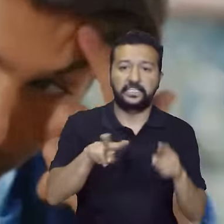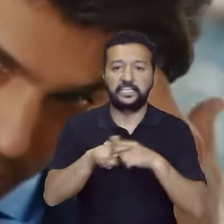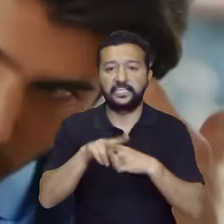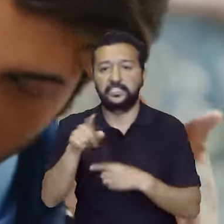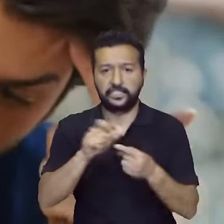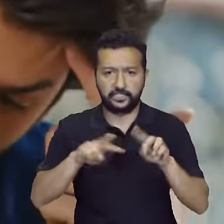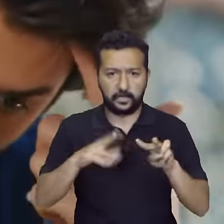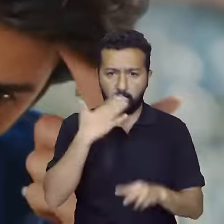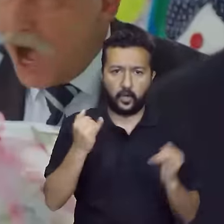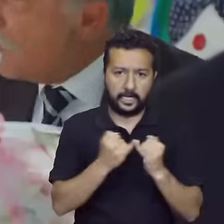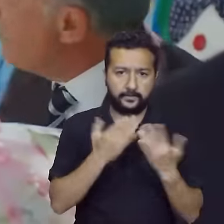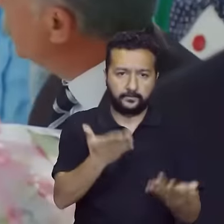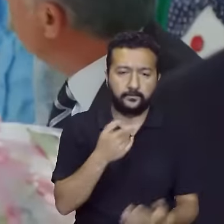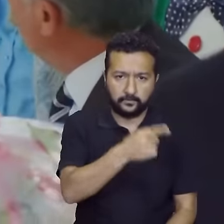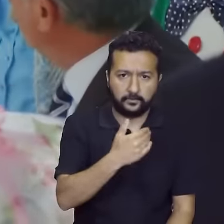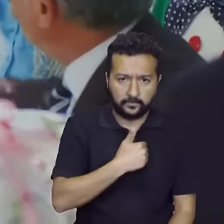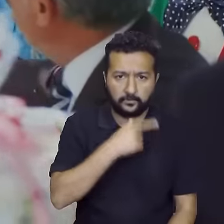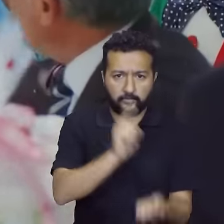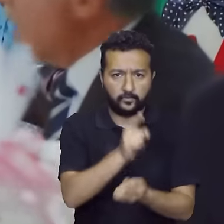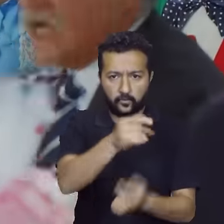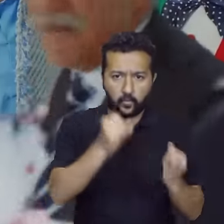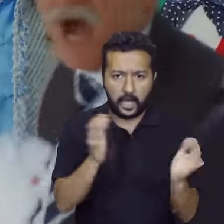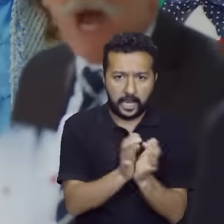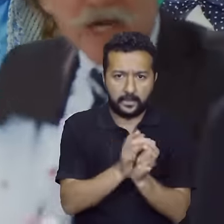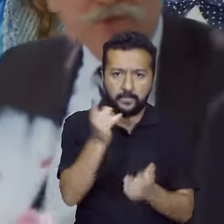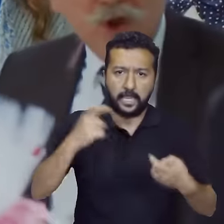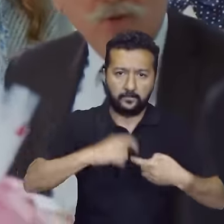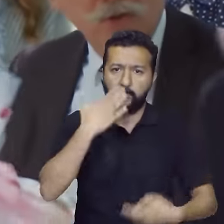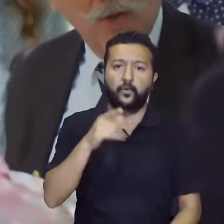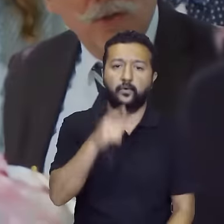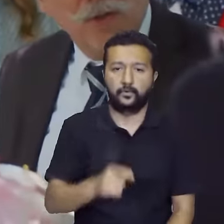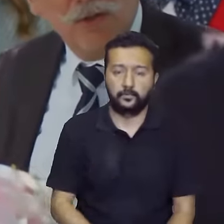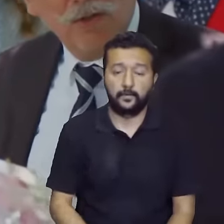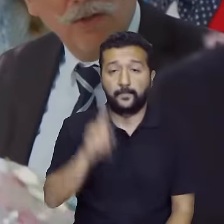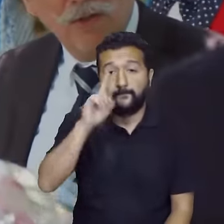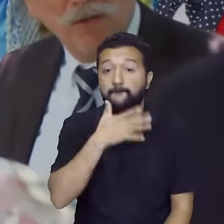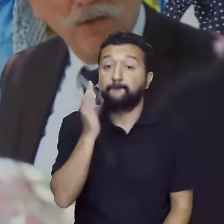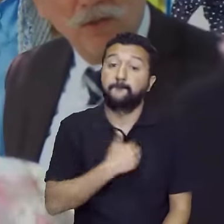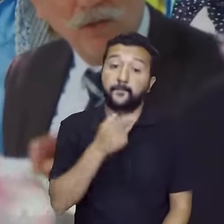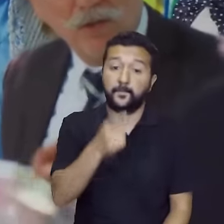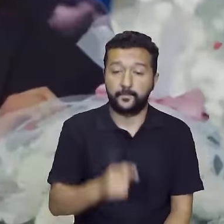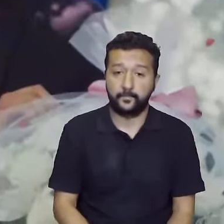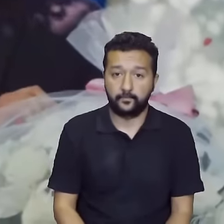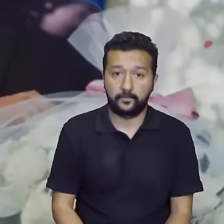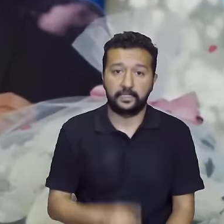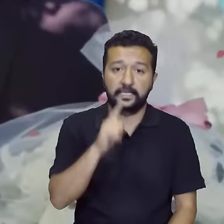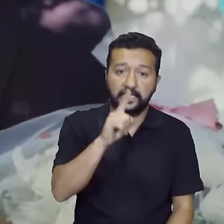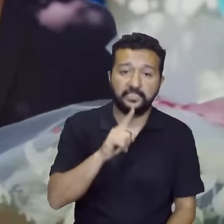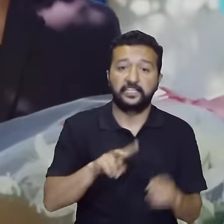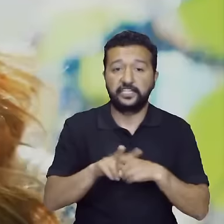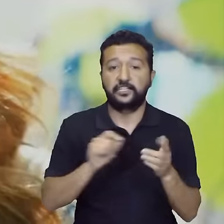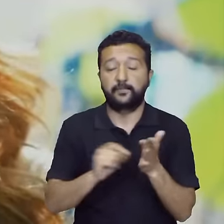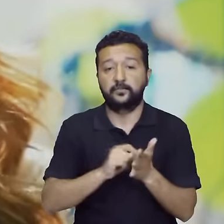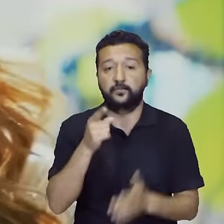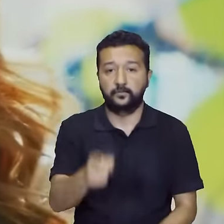Yeşil. Çam yok kardeşim. Aman bizim bu musibet aileyle bir alakamız yok. Vallahi bilmiyorum. Itır Yeşilçam